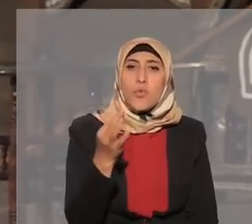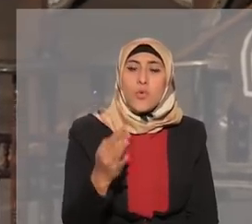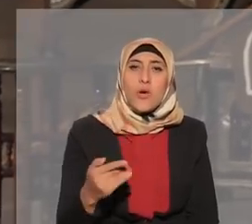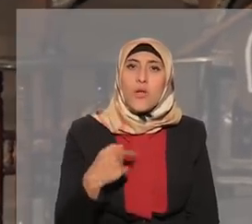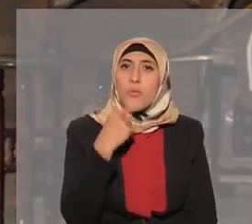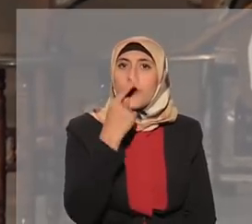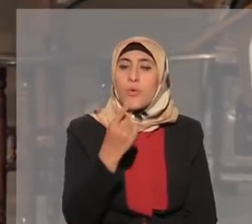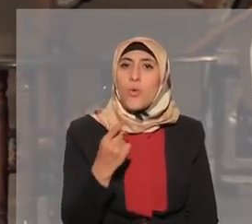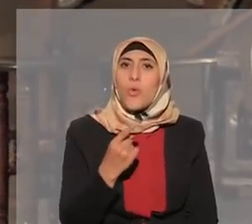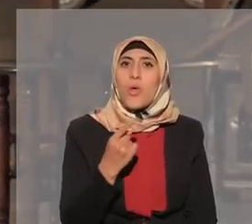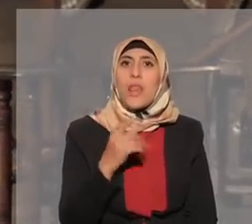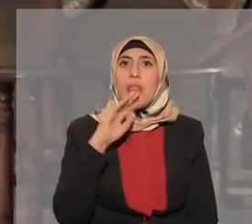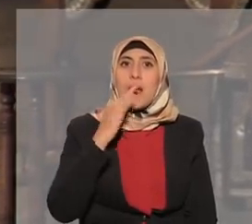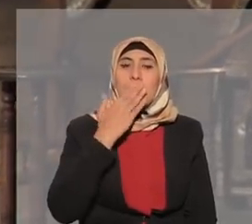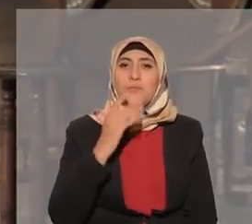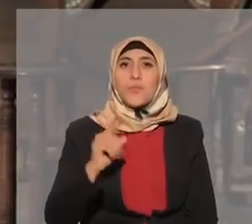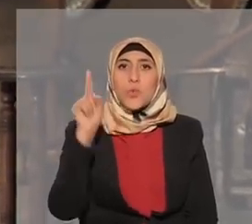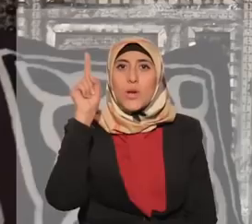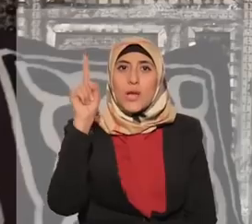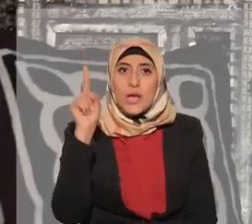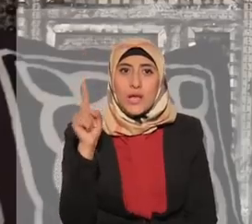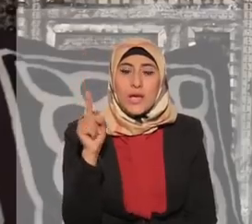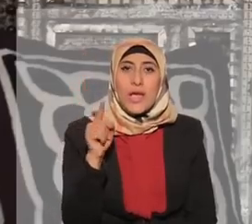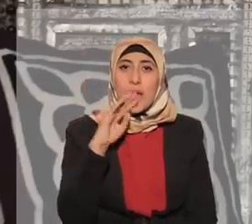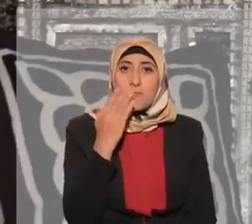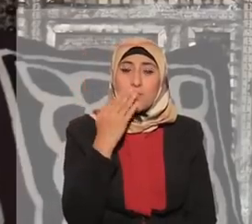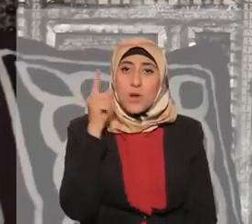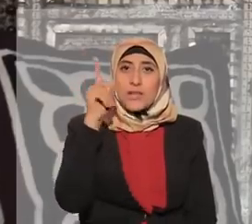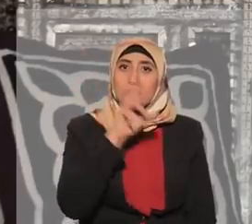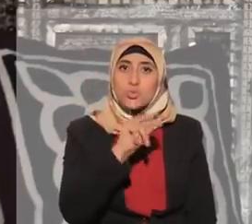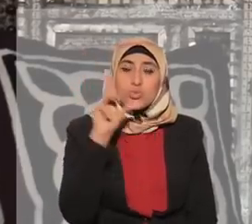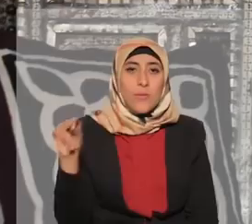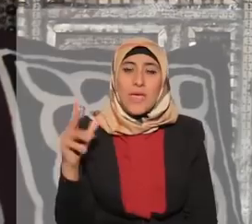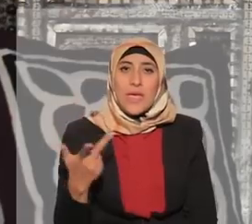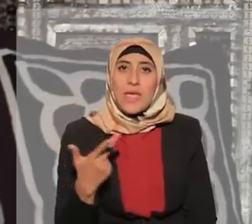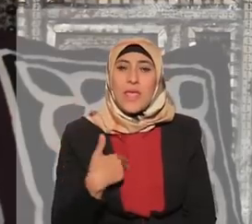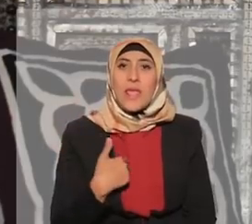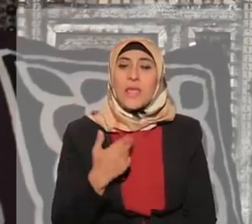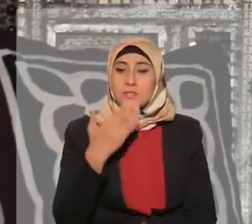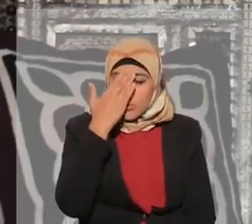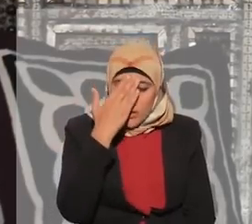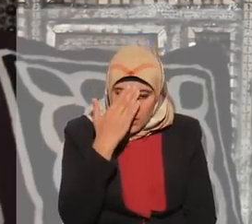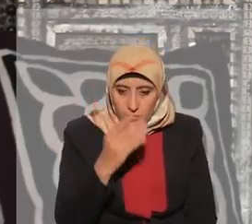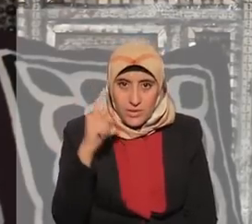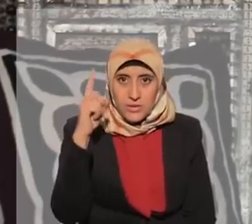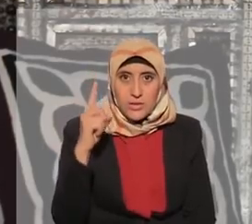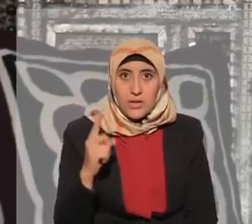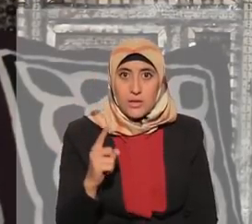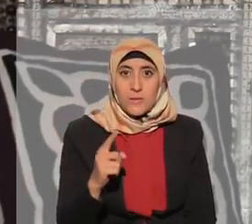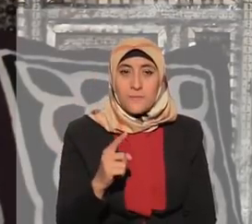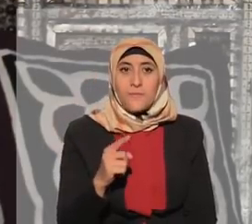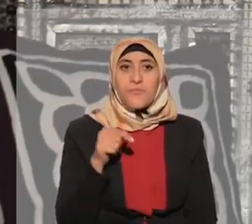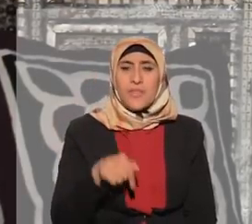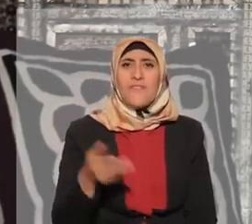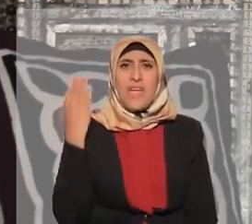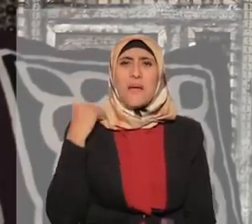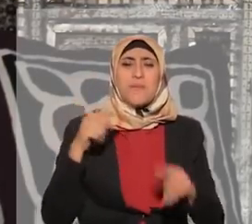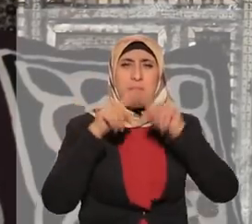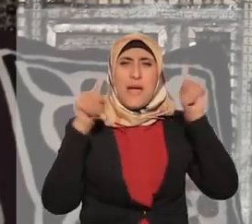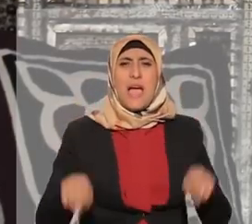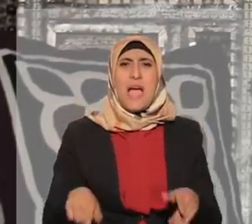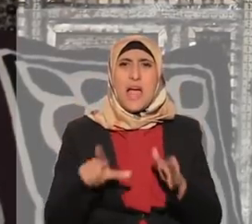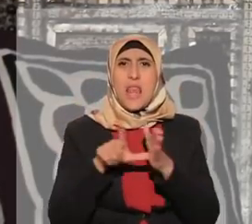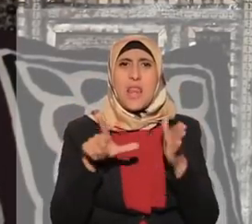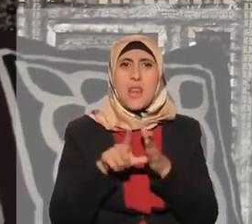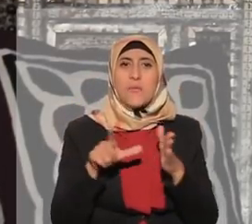من قولك الحمد لله مدة 30 سنة؟ الحمد لله هذه عبادة. لا، كان لي دكان أبيع وأشتري فيه، ثم جاءني من